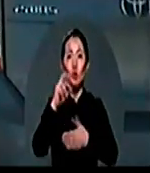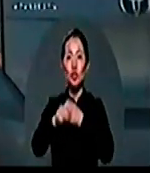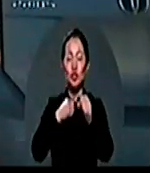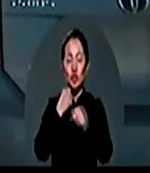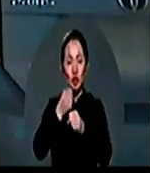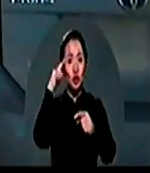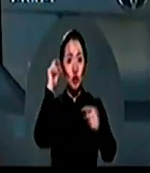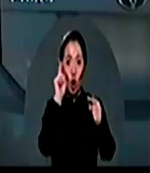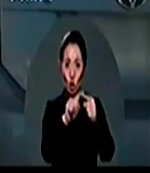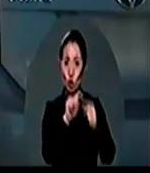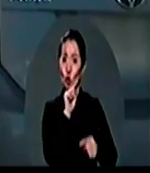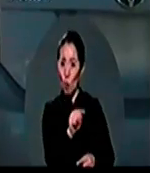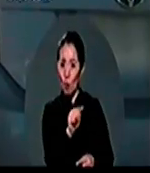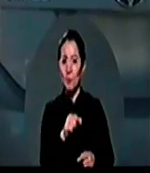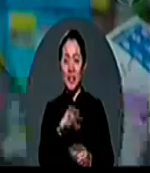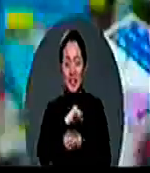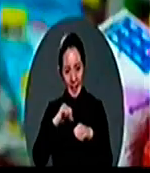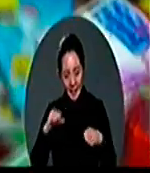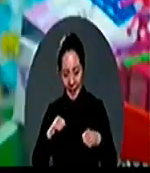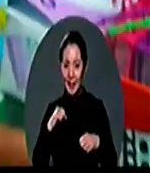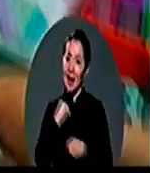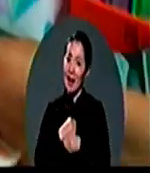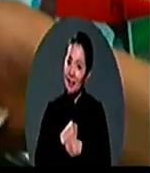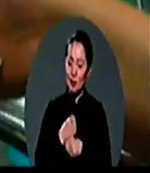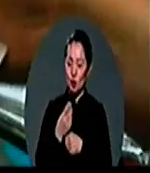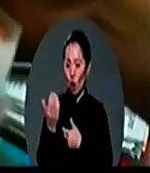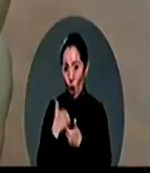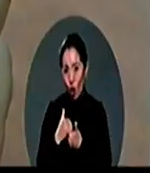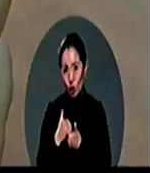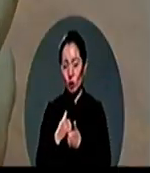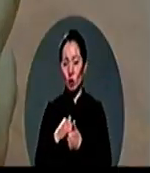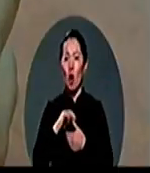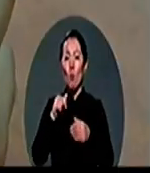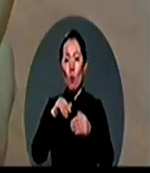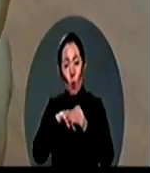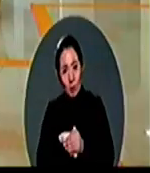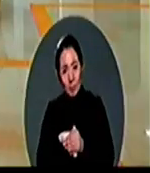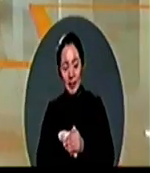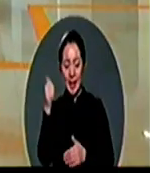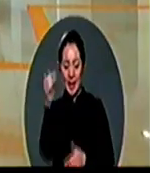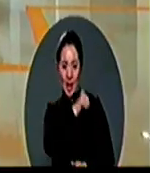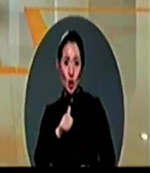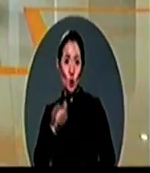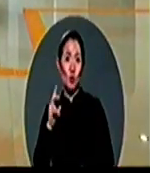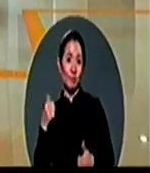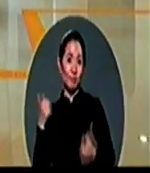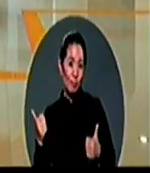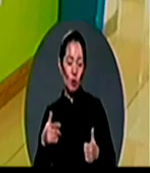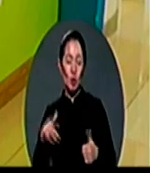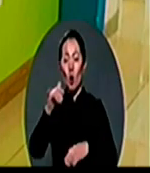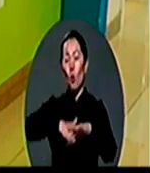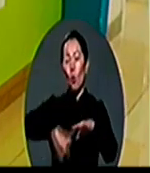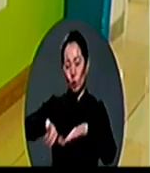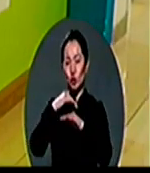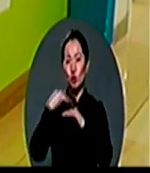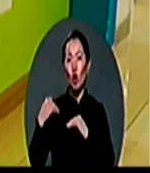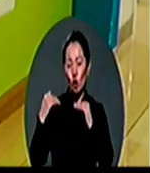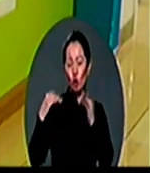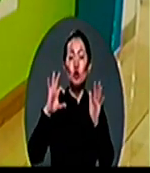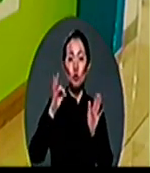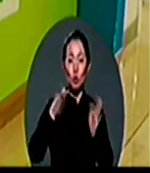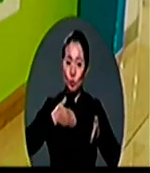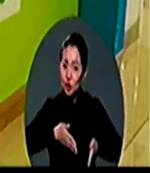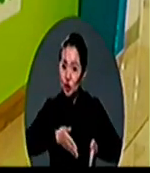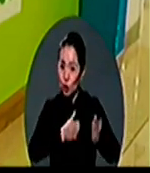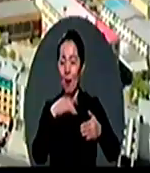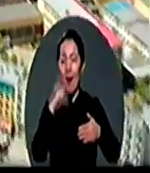зорилт нь болоод байгаа юм аа. Өөрөөр хэлбэл иргэн ажилтай, орлоготой, хуримтлалтай, эрүүл их байвал ус орон хүчлийн зөв чигт